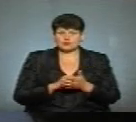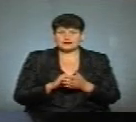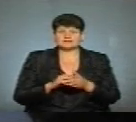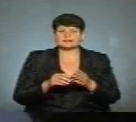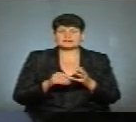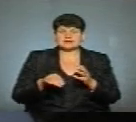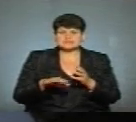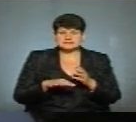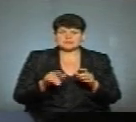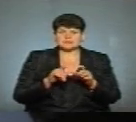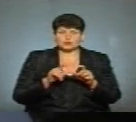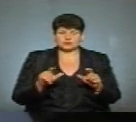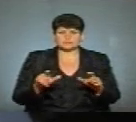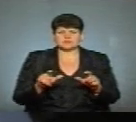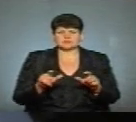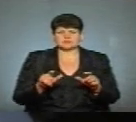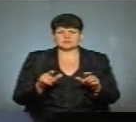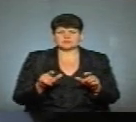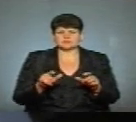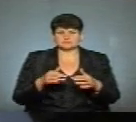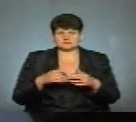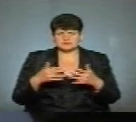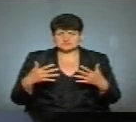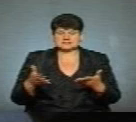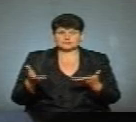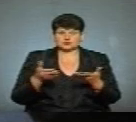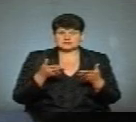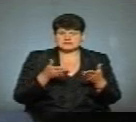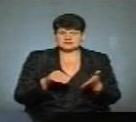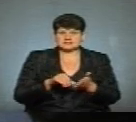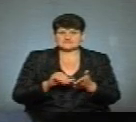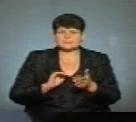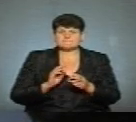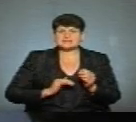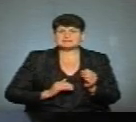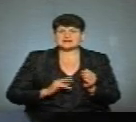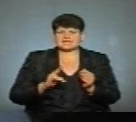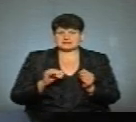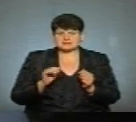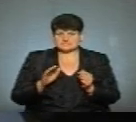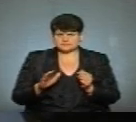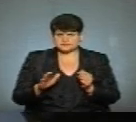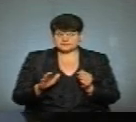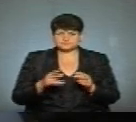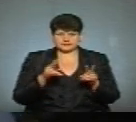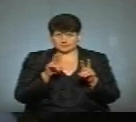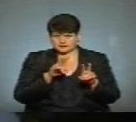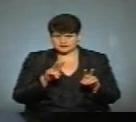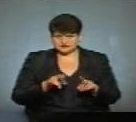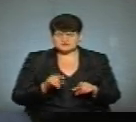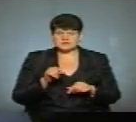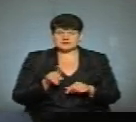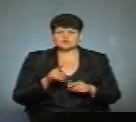об'єкти нерухомості, на торгові об'єкти. Запрошуємо разом з ними представників підприємців. Дивимося те,